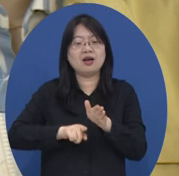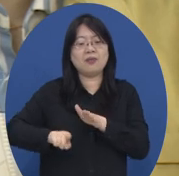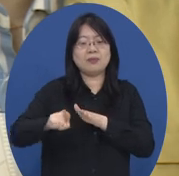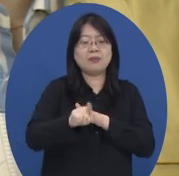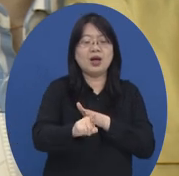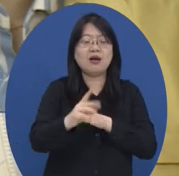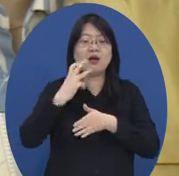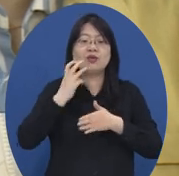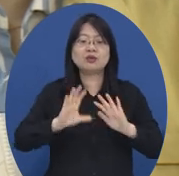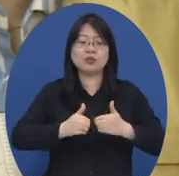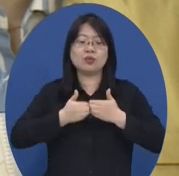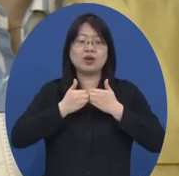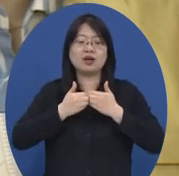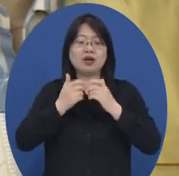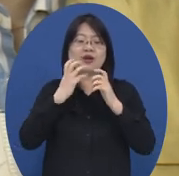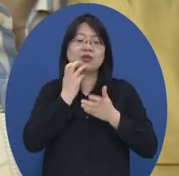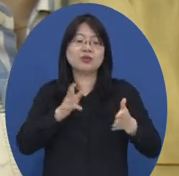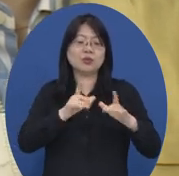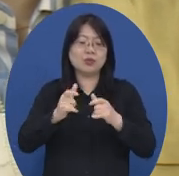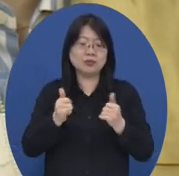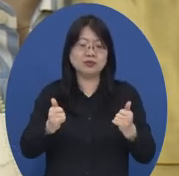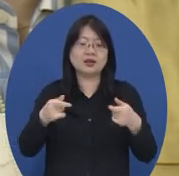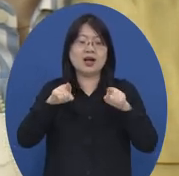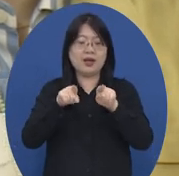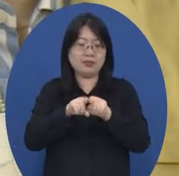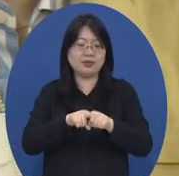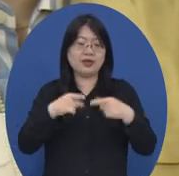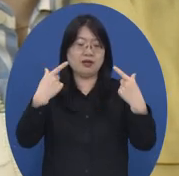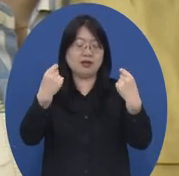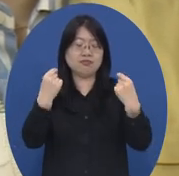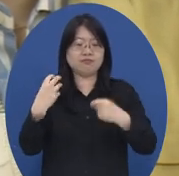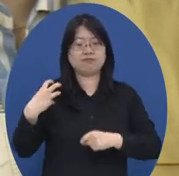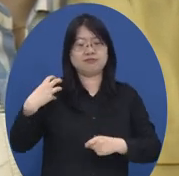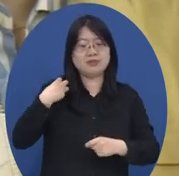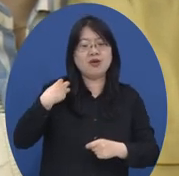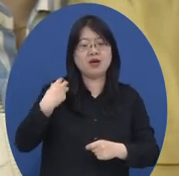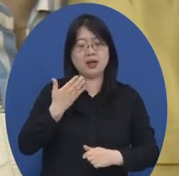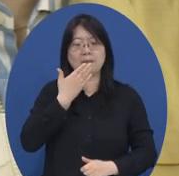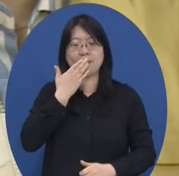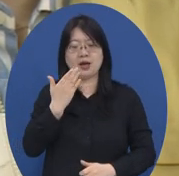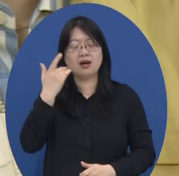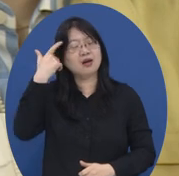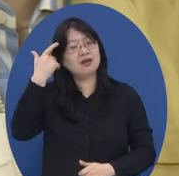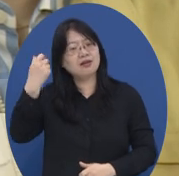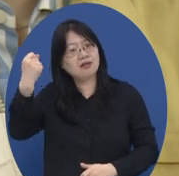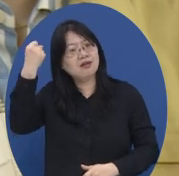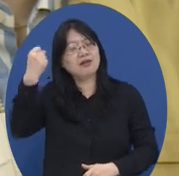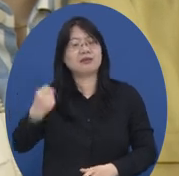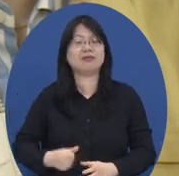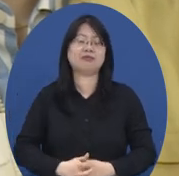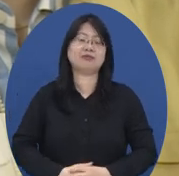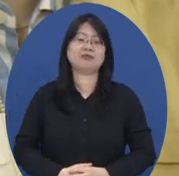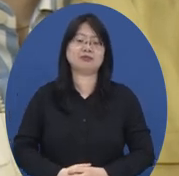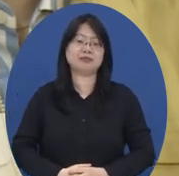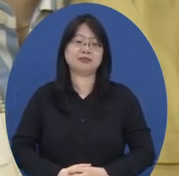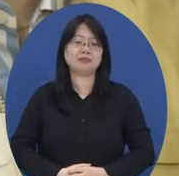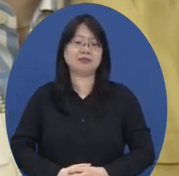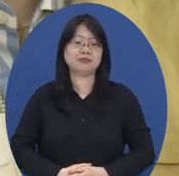상황에서 선도적으로 경기도 의회가 경기도민들이 함께하는 그런